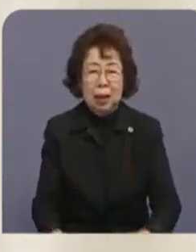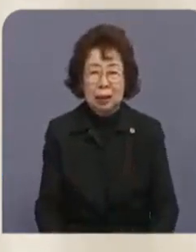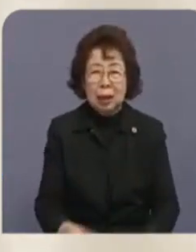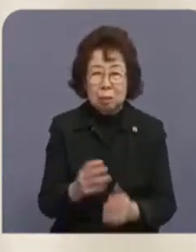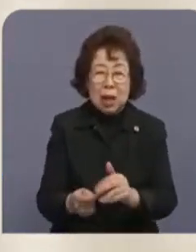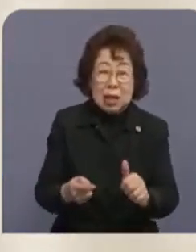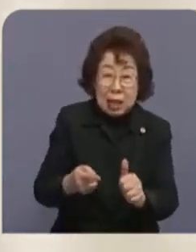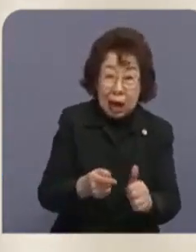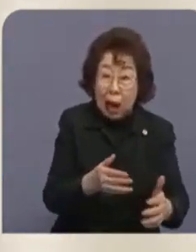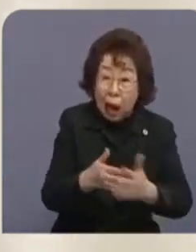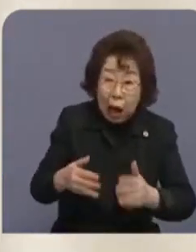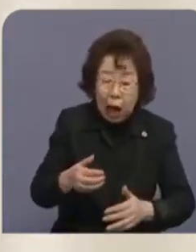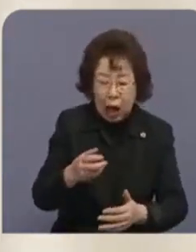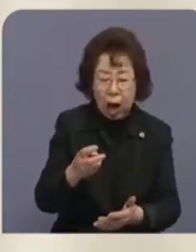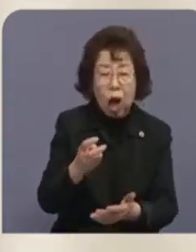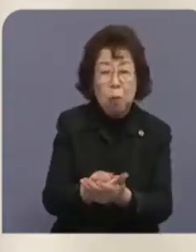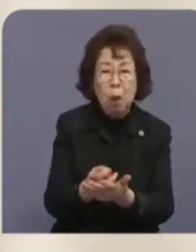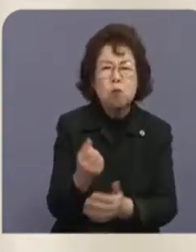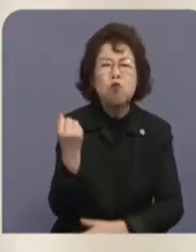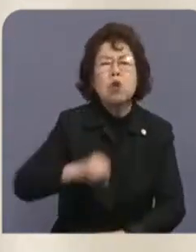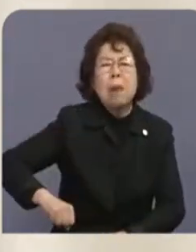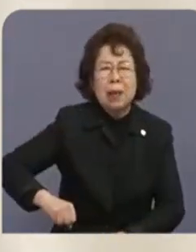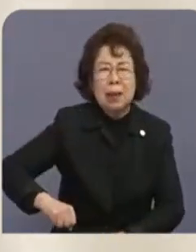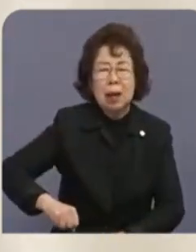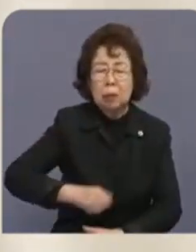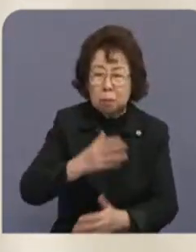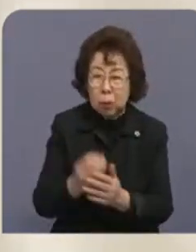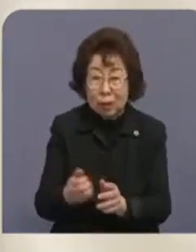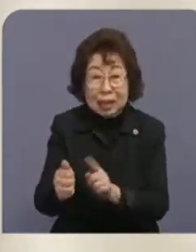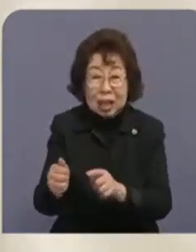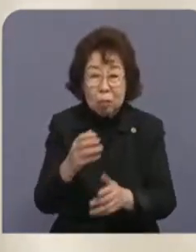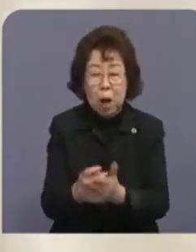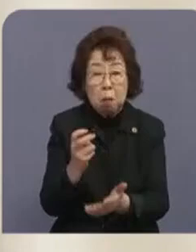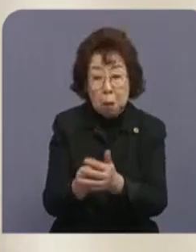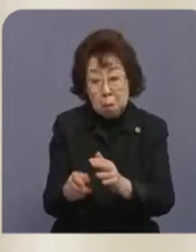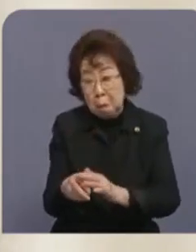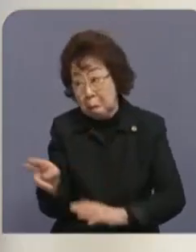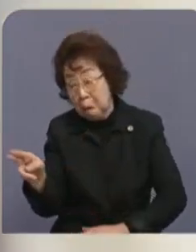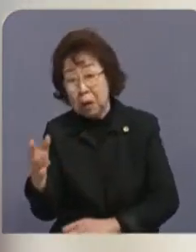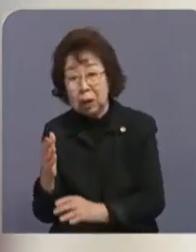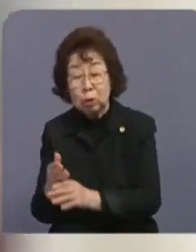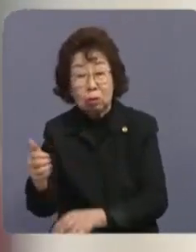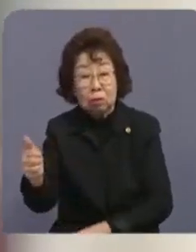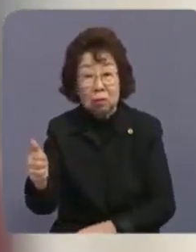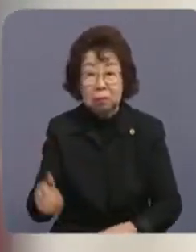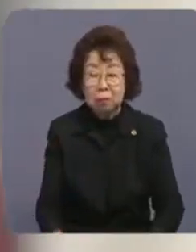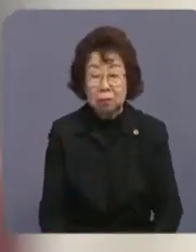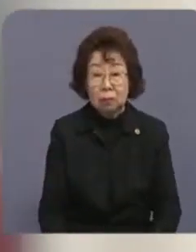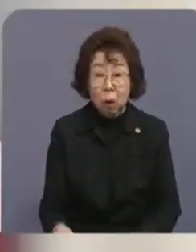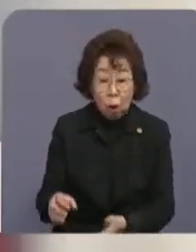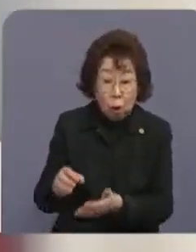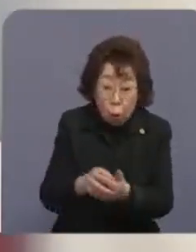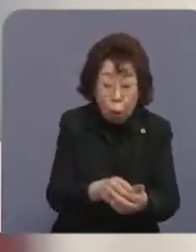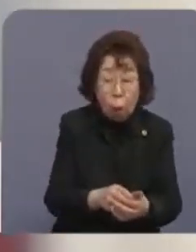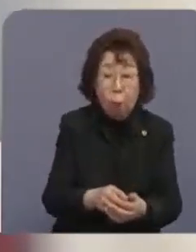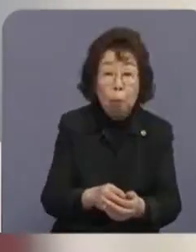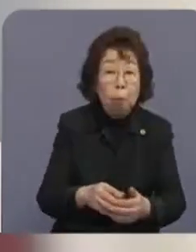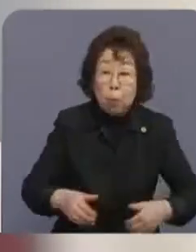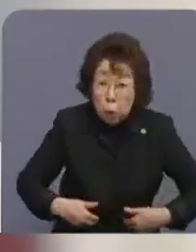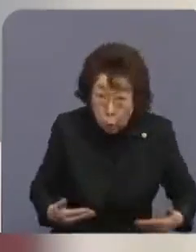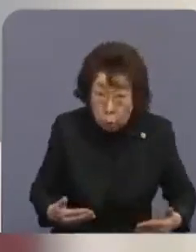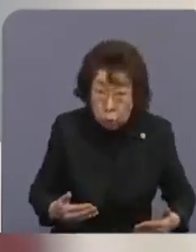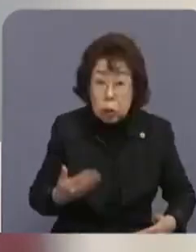미수와 공직 선거법 위반 혐의로 구속 기소된 가 법정을 빠져나옵니다 출석 의무가 없는 공판